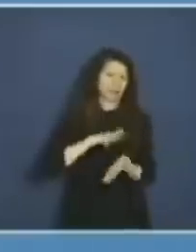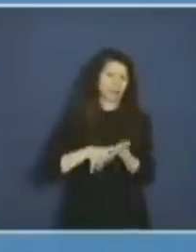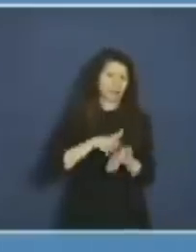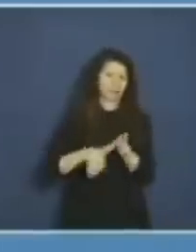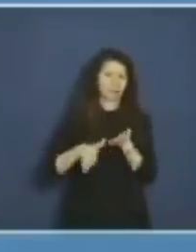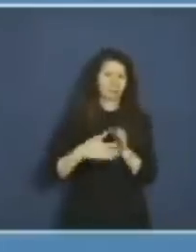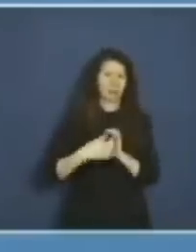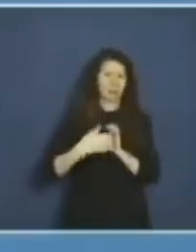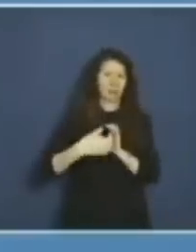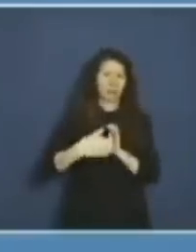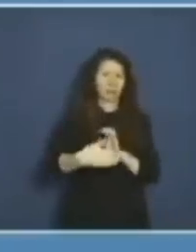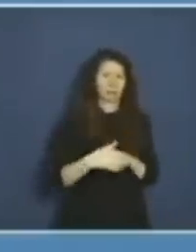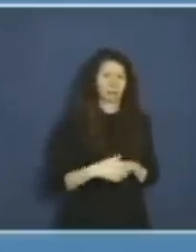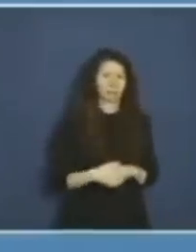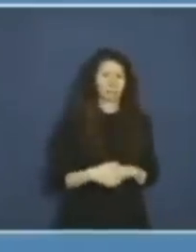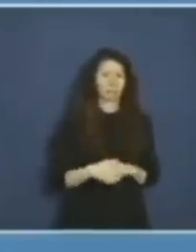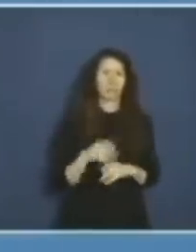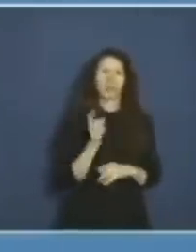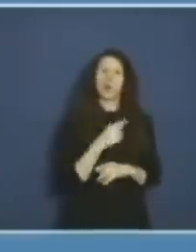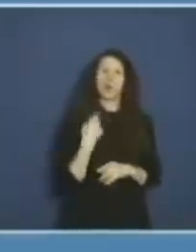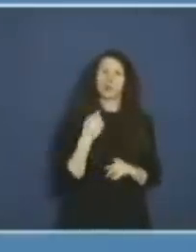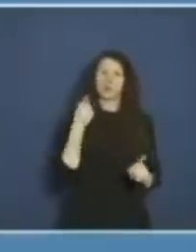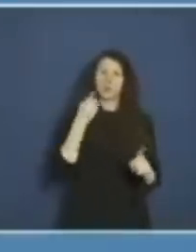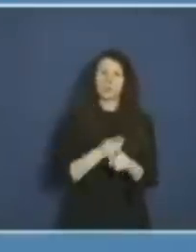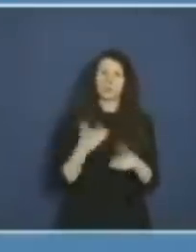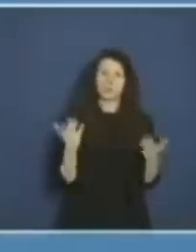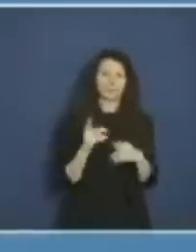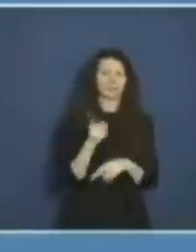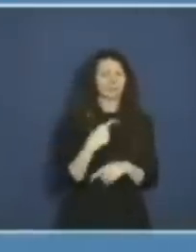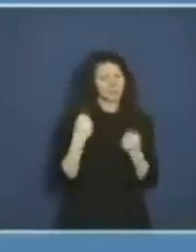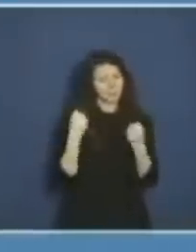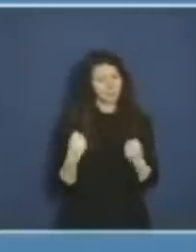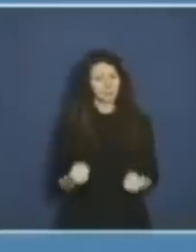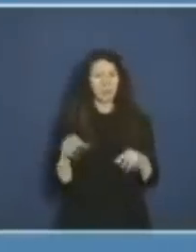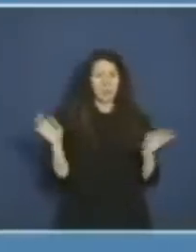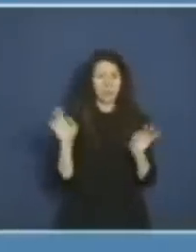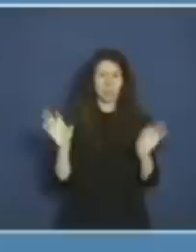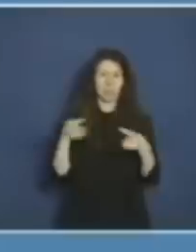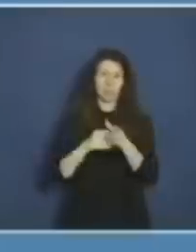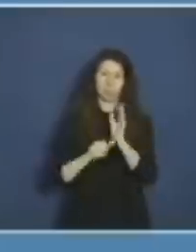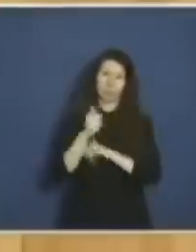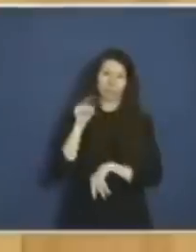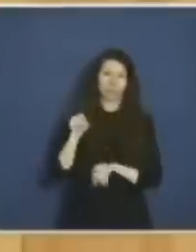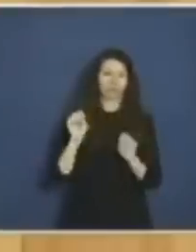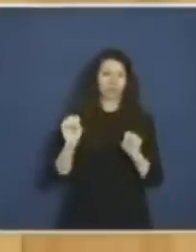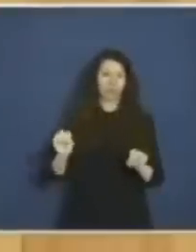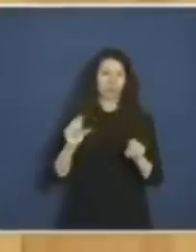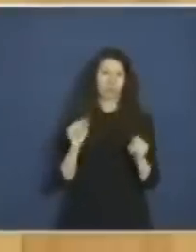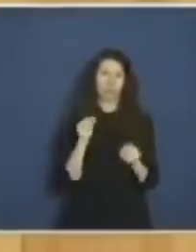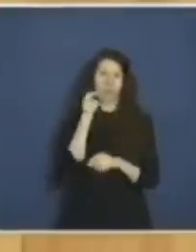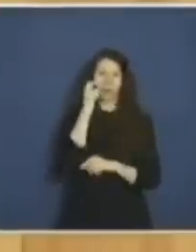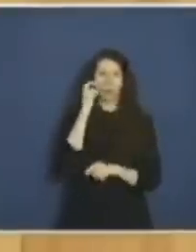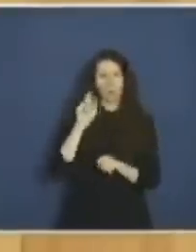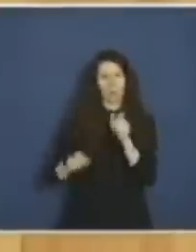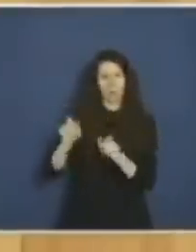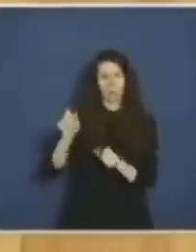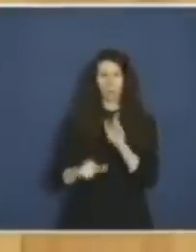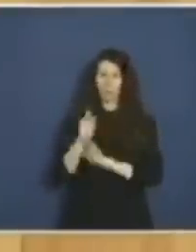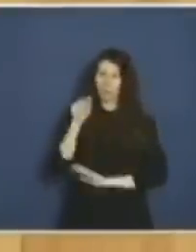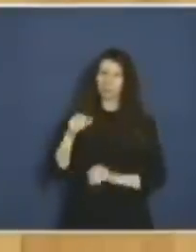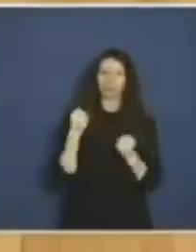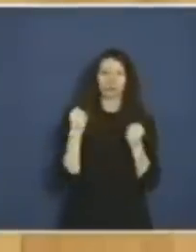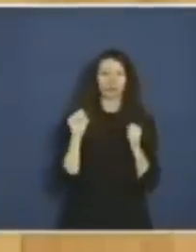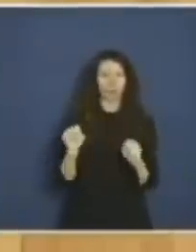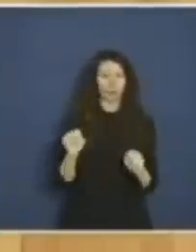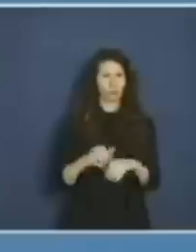Verzögerungen geführt. Aber nochmal, unser Ziel ist es, in erster Linie die vulnerablen Gruppen, also vor allem die älteren Menschen, zu schützen. Und